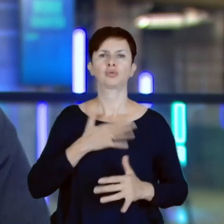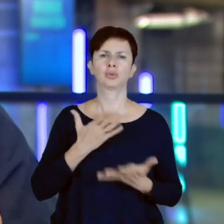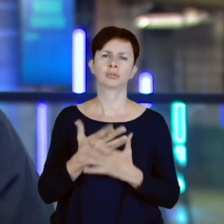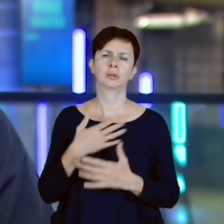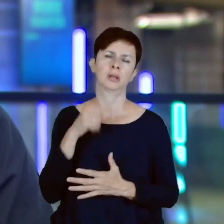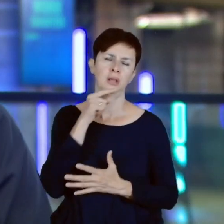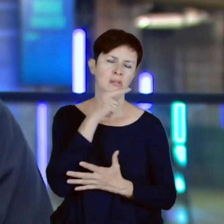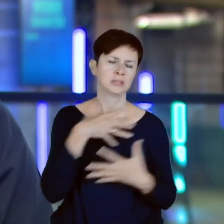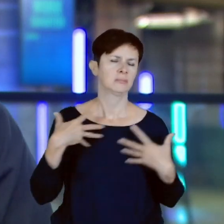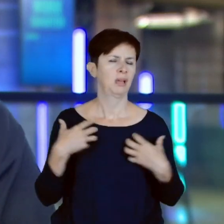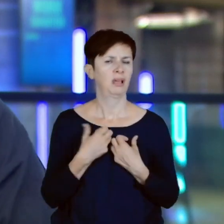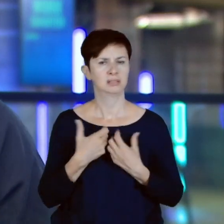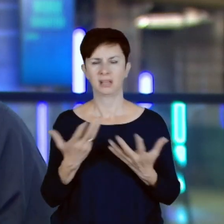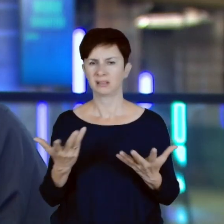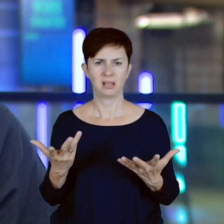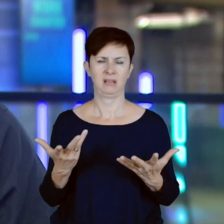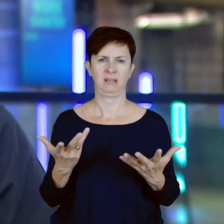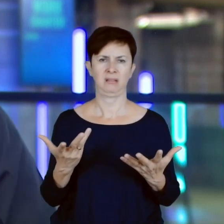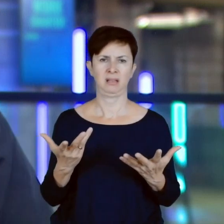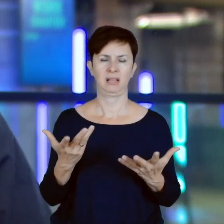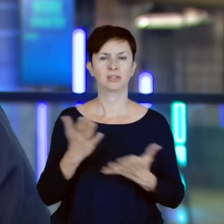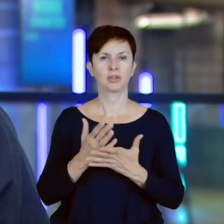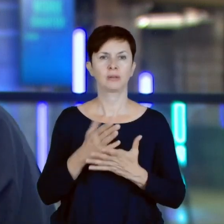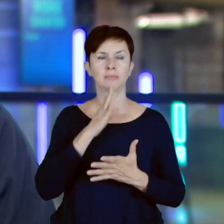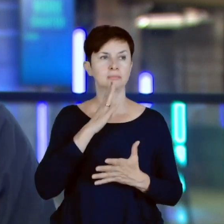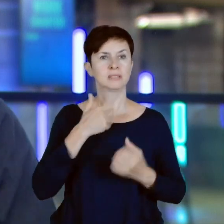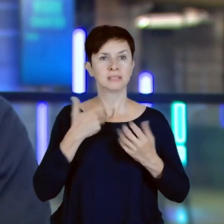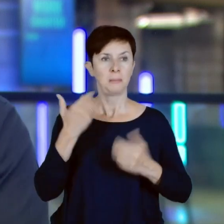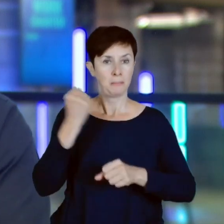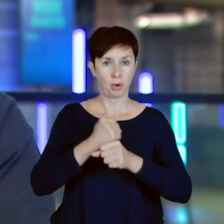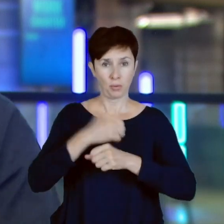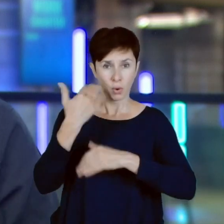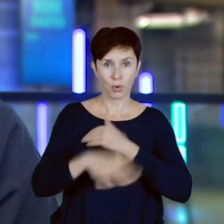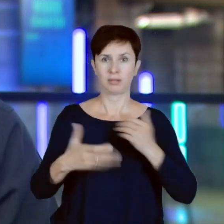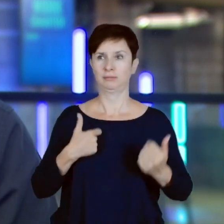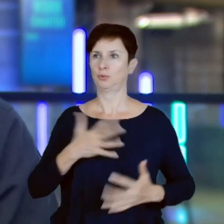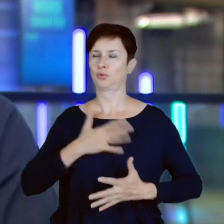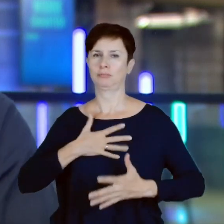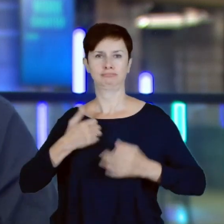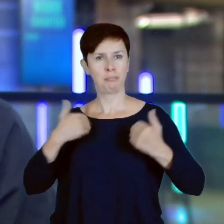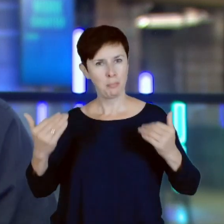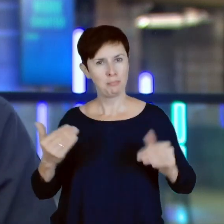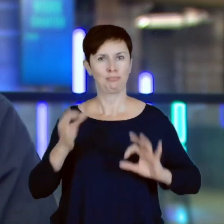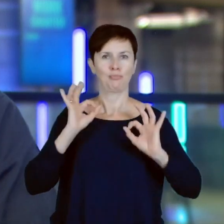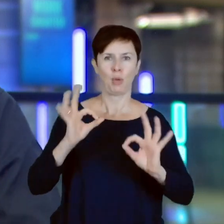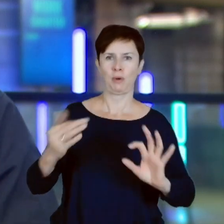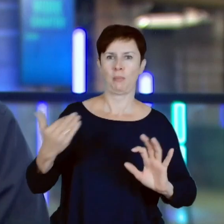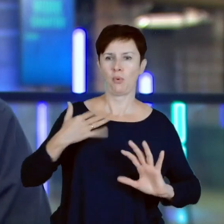wszystkim natłokiem, tylko w jakimś poczuciu dobrej współpracy, dobrej